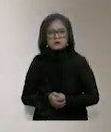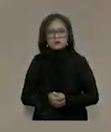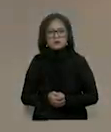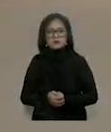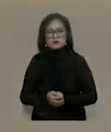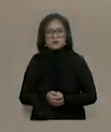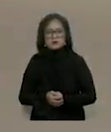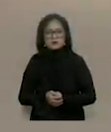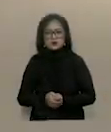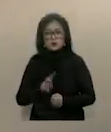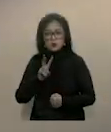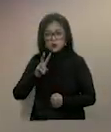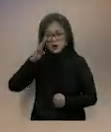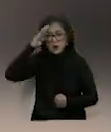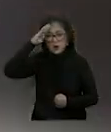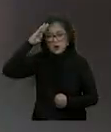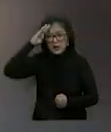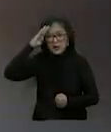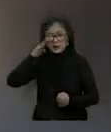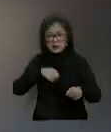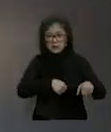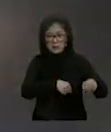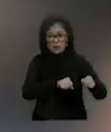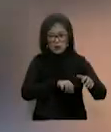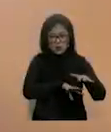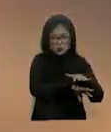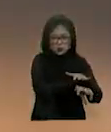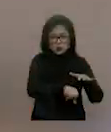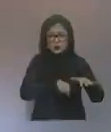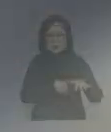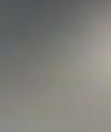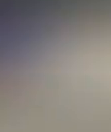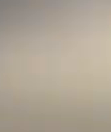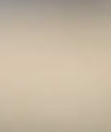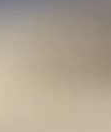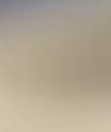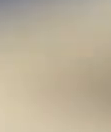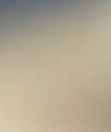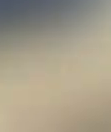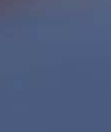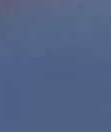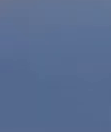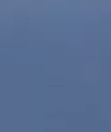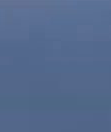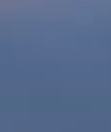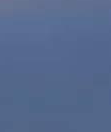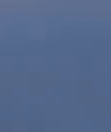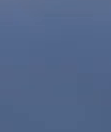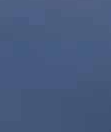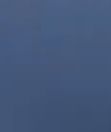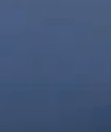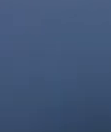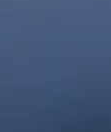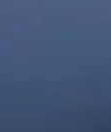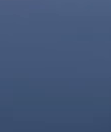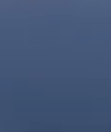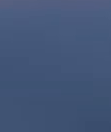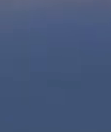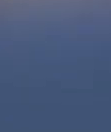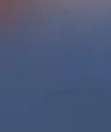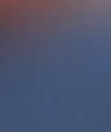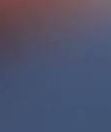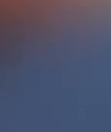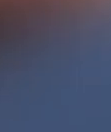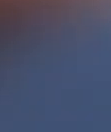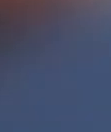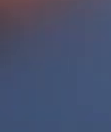Dua orang pria pelaku pencurian motor ini babak belur diamuk warga setelah terjebak di gang buntu saat berupaya kabur. Aksi pelaku kepergok